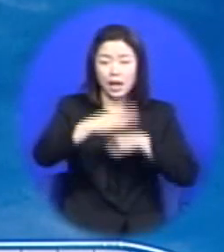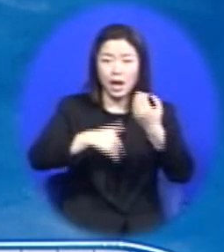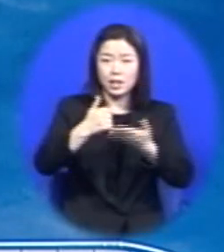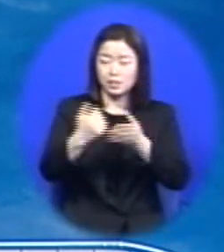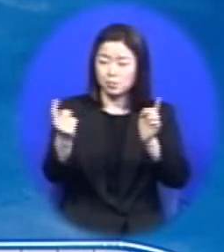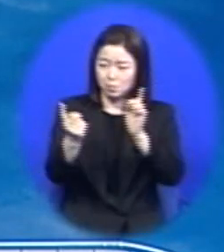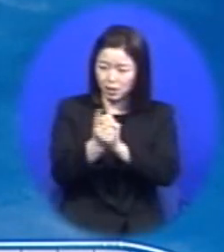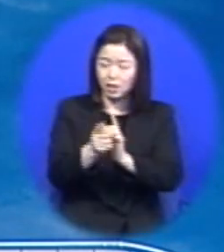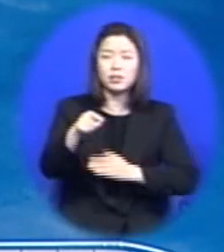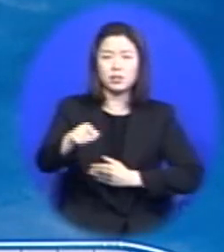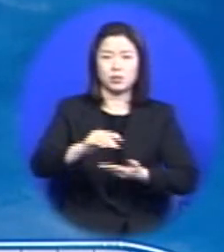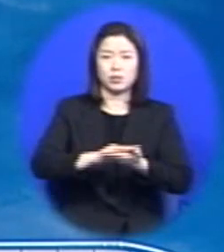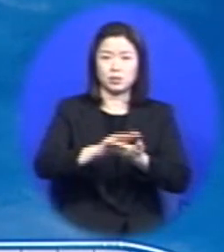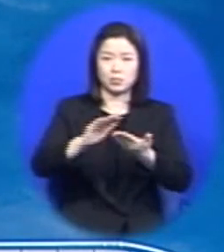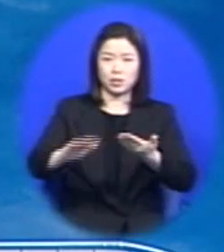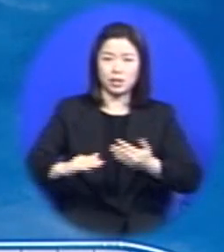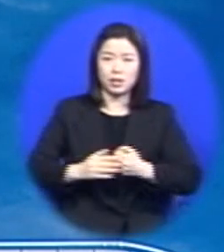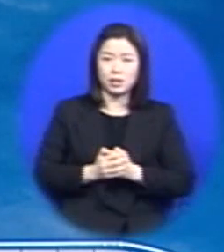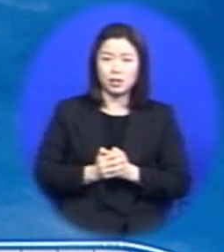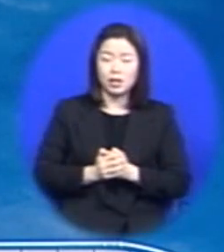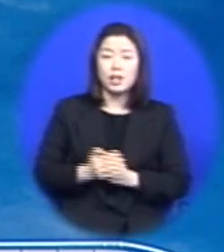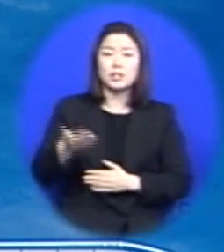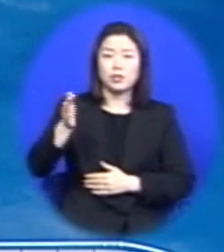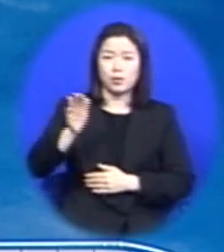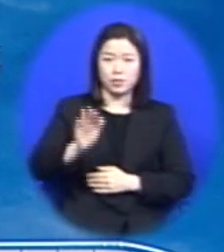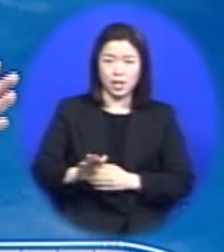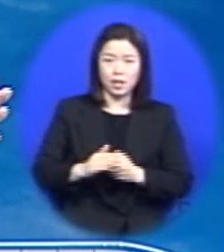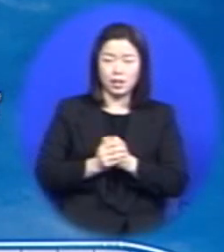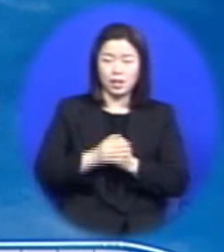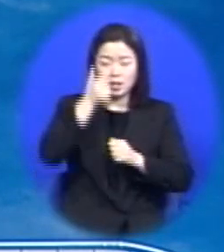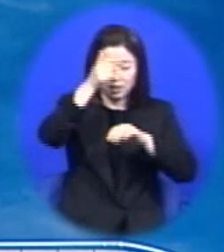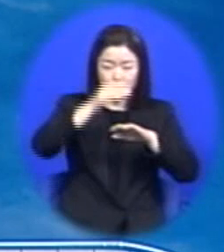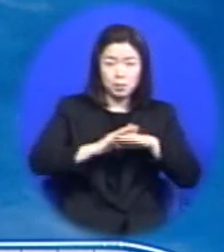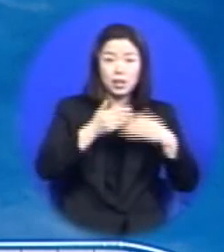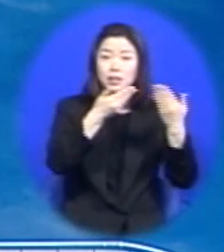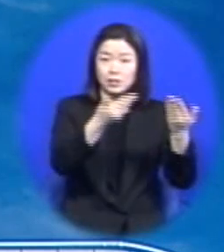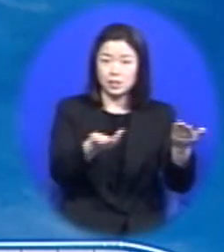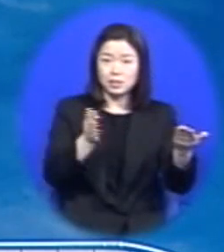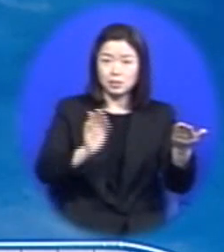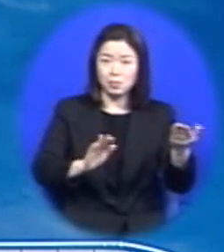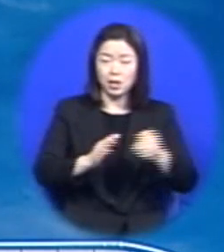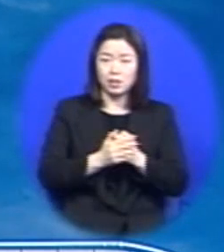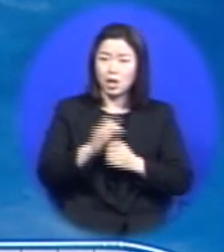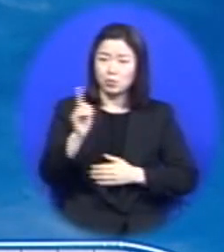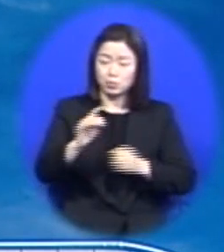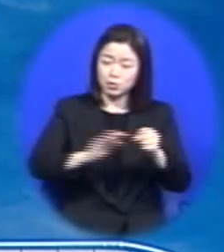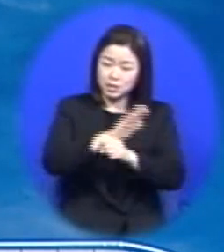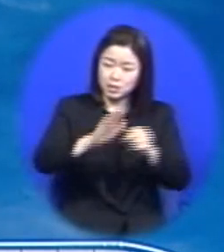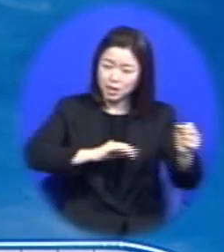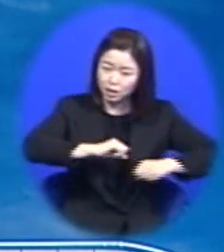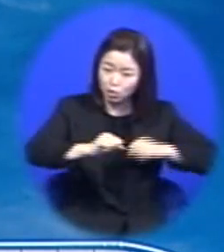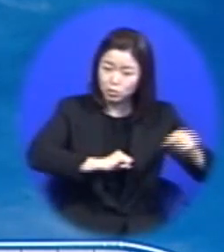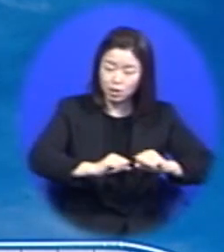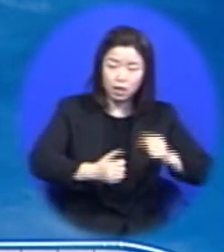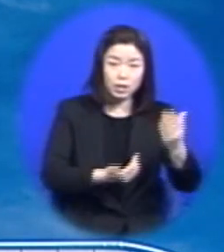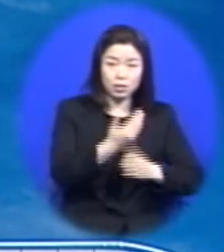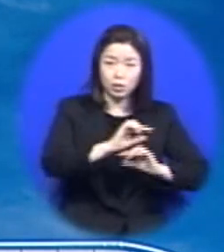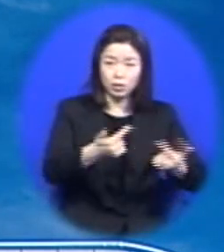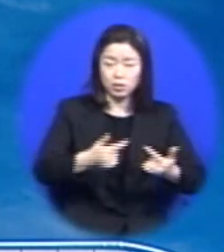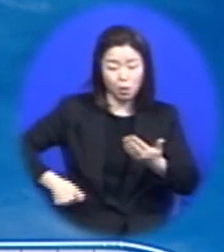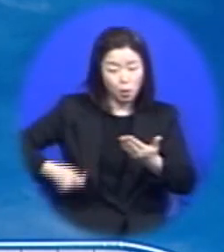그런데 예배를 드리지만 무슨 사랑의 역사가 일어나는 것도 아니고 회개의